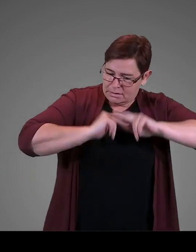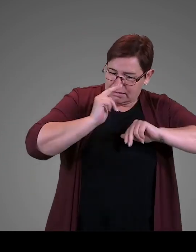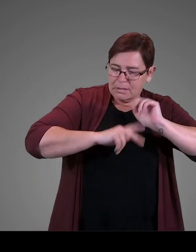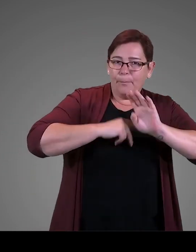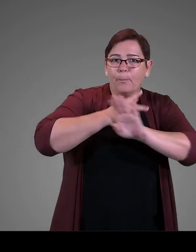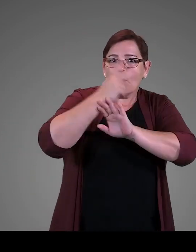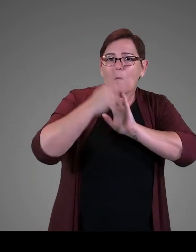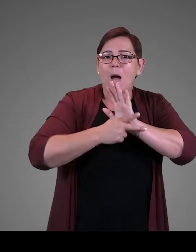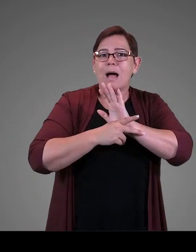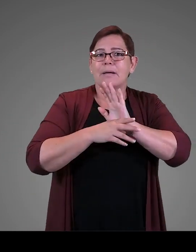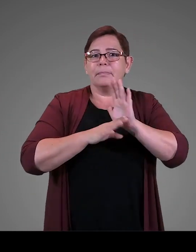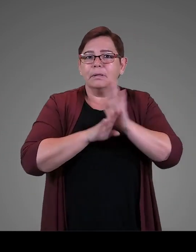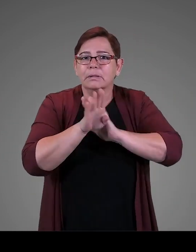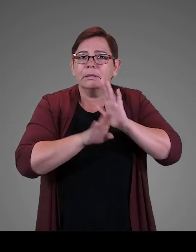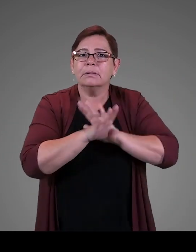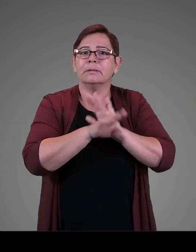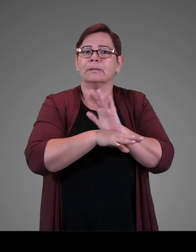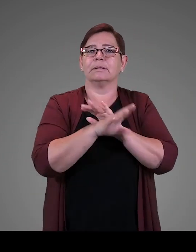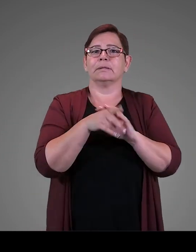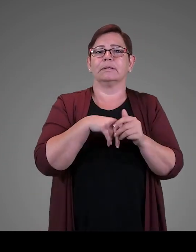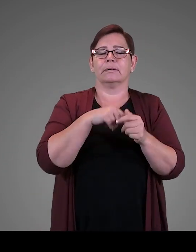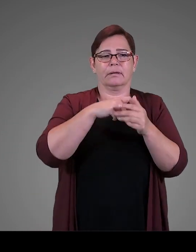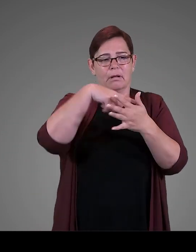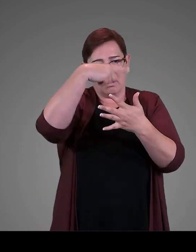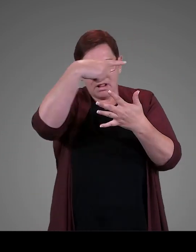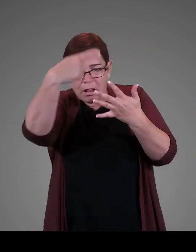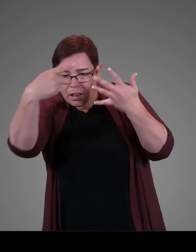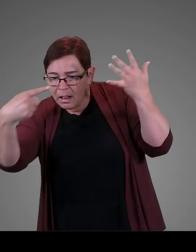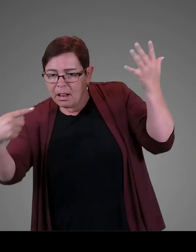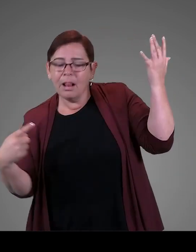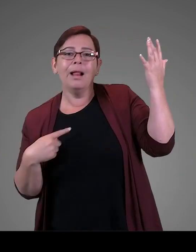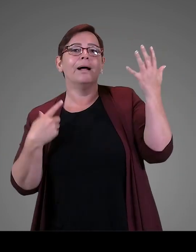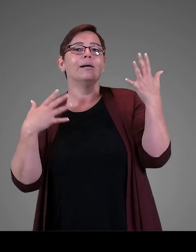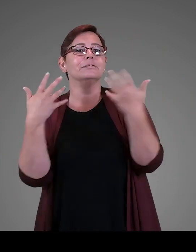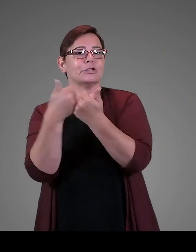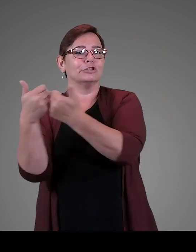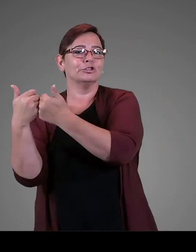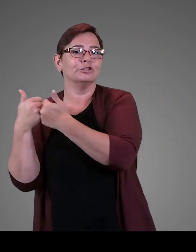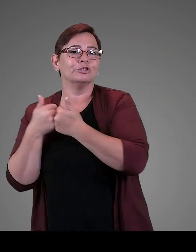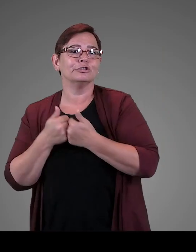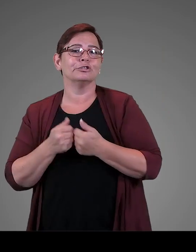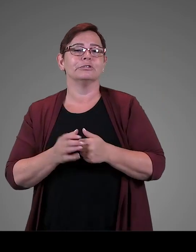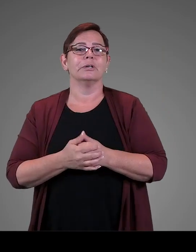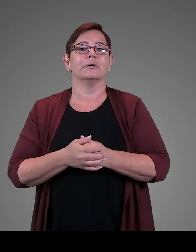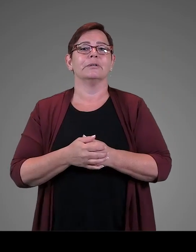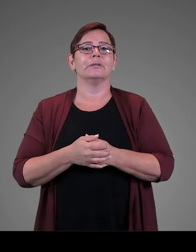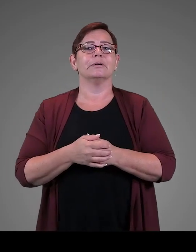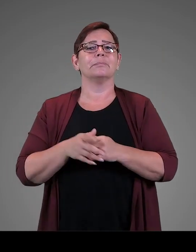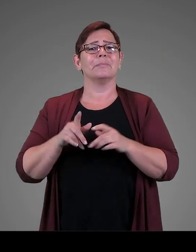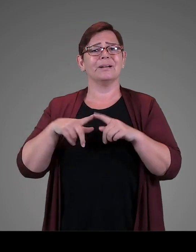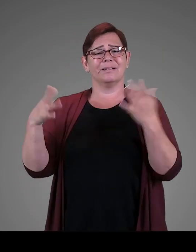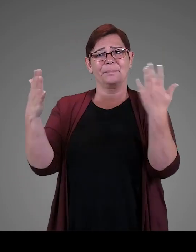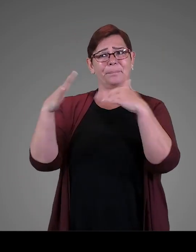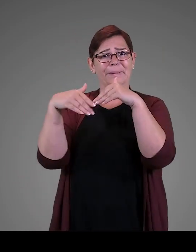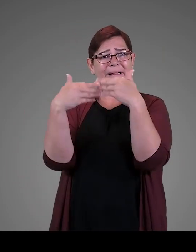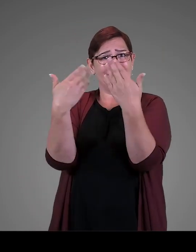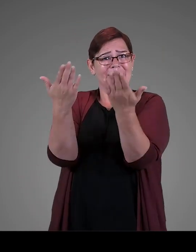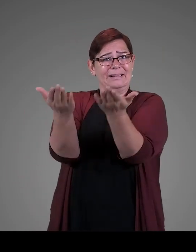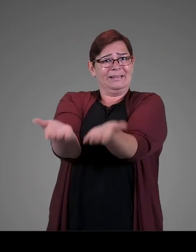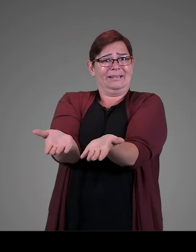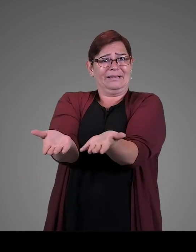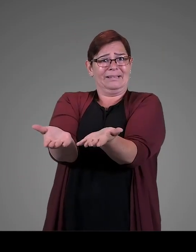être de construire la programmation, il va y avoir un tas de nouveaux défis. Mais la bâtisse est là.